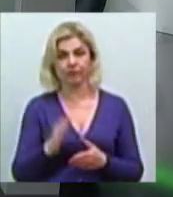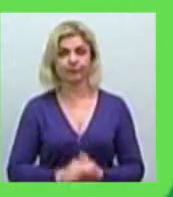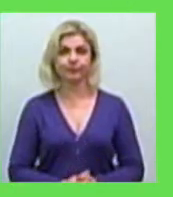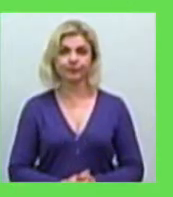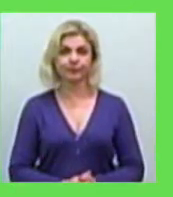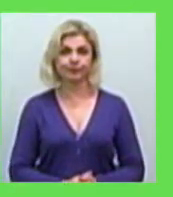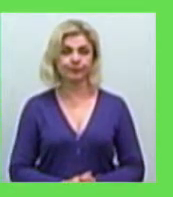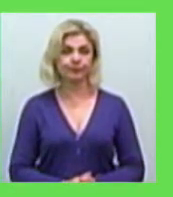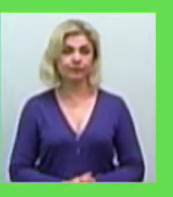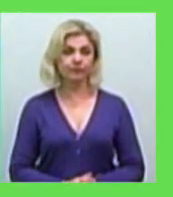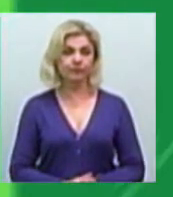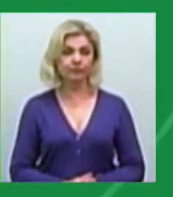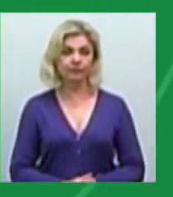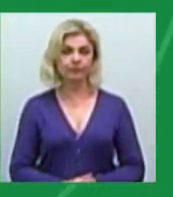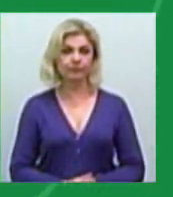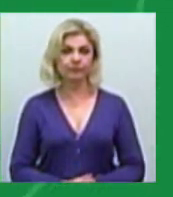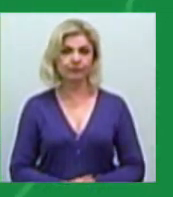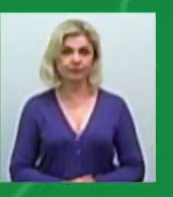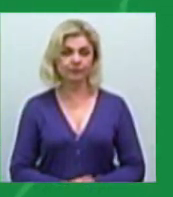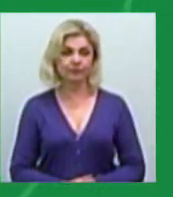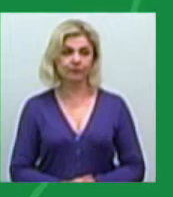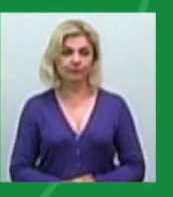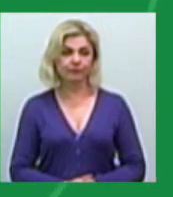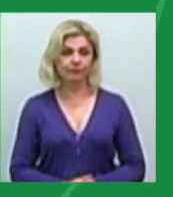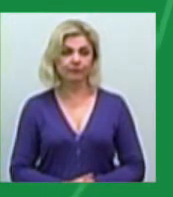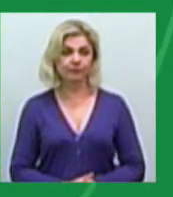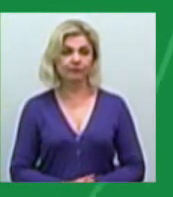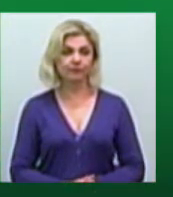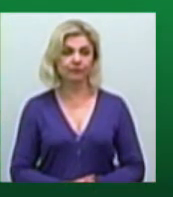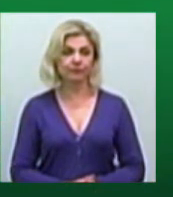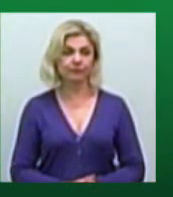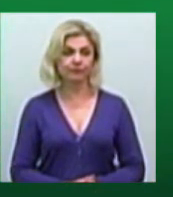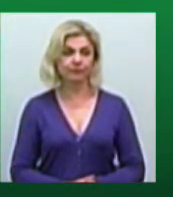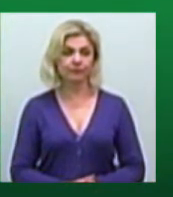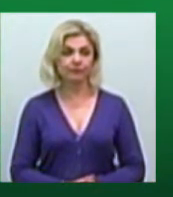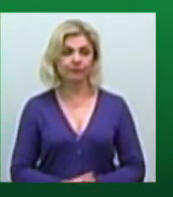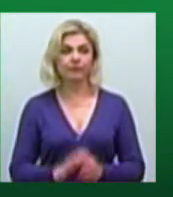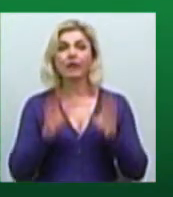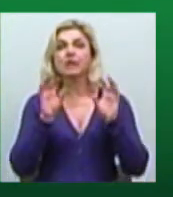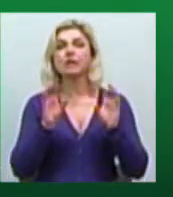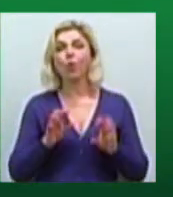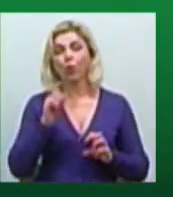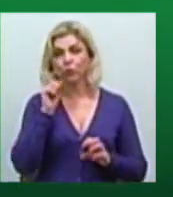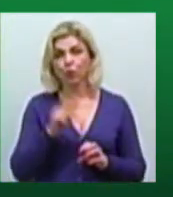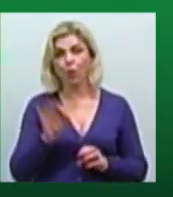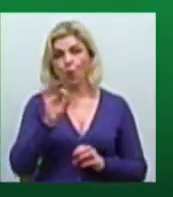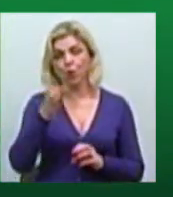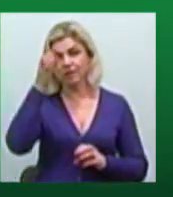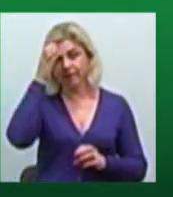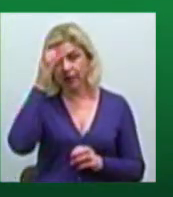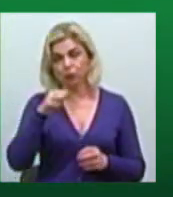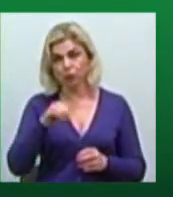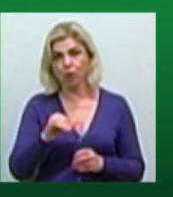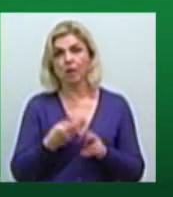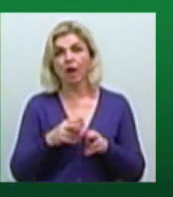– Закон України про освіту, який